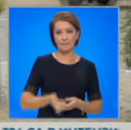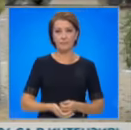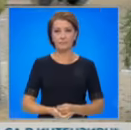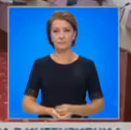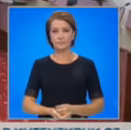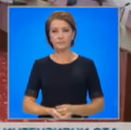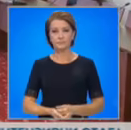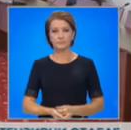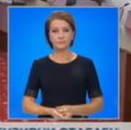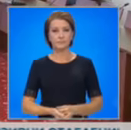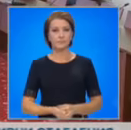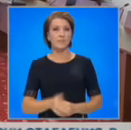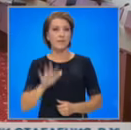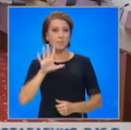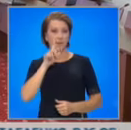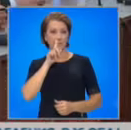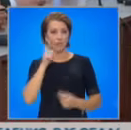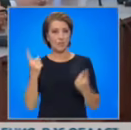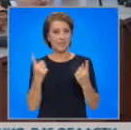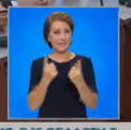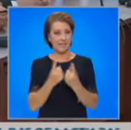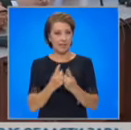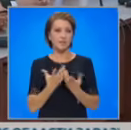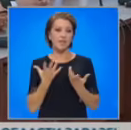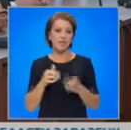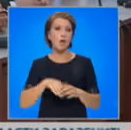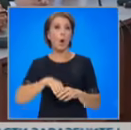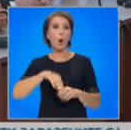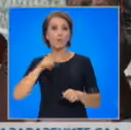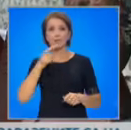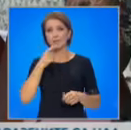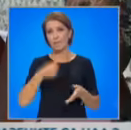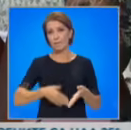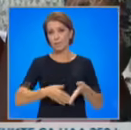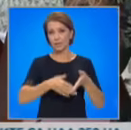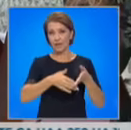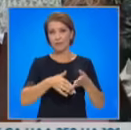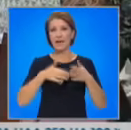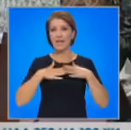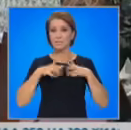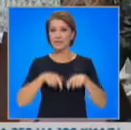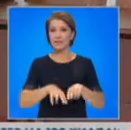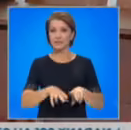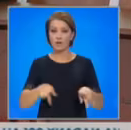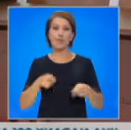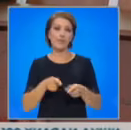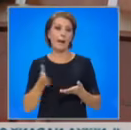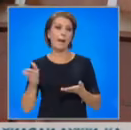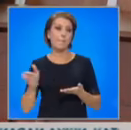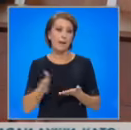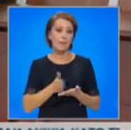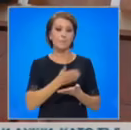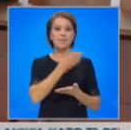Александрова. 5-минутна среща и предизвестен отказ за подкрепа от Има такъв народ. Така премина последният опит